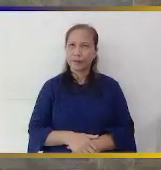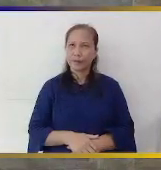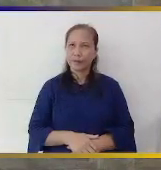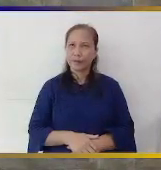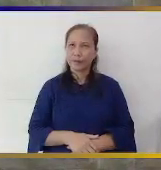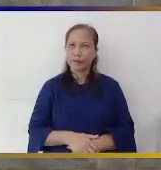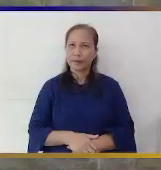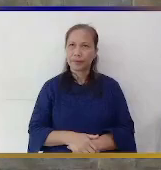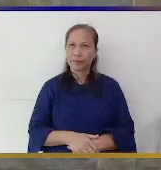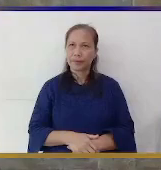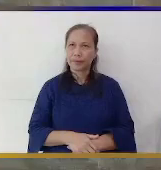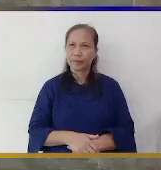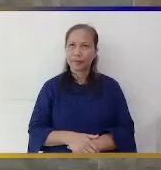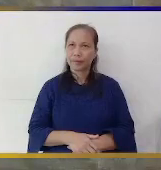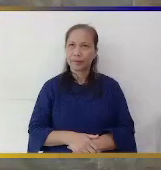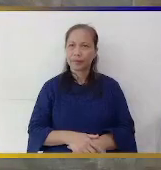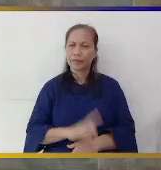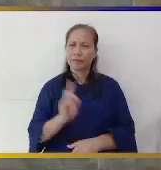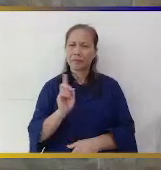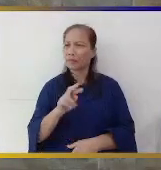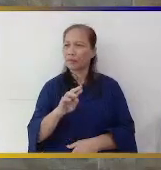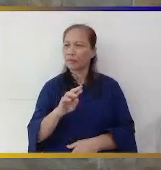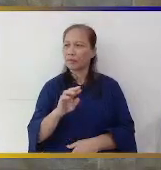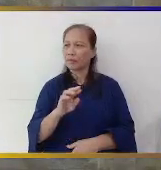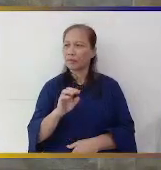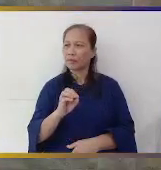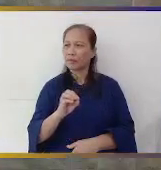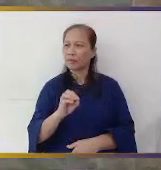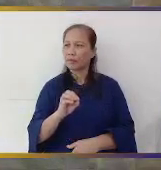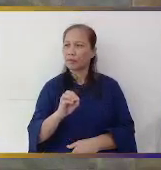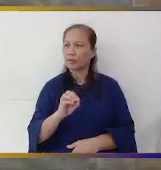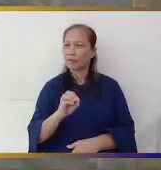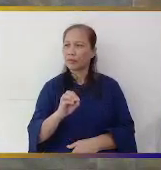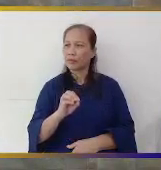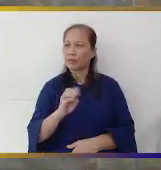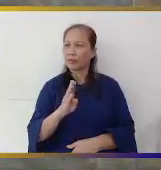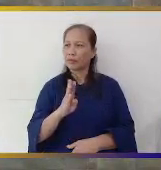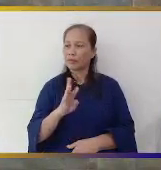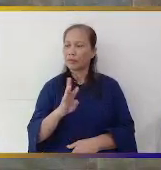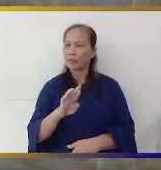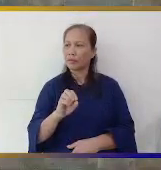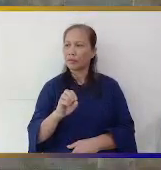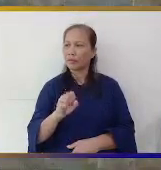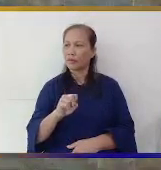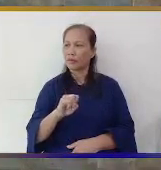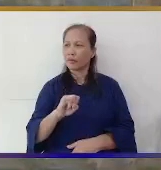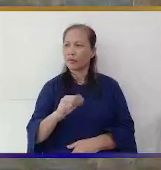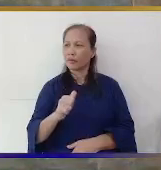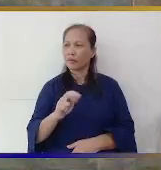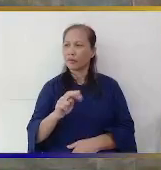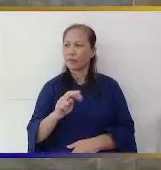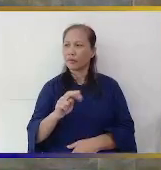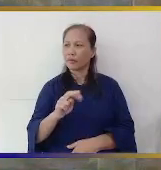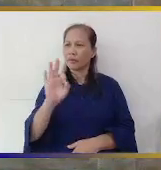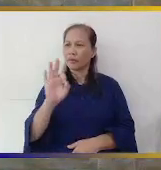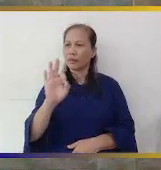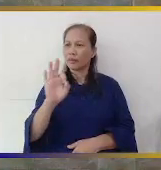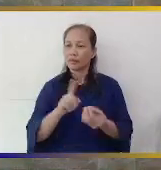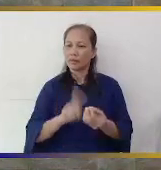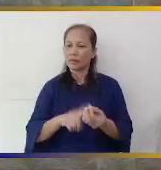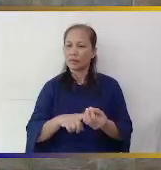p mga petr isa po sa mga heresy na pach niya na kinilalang heresy Yung kanyang